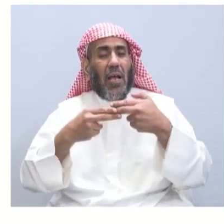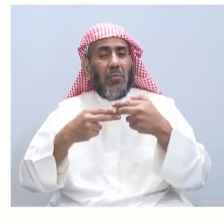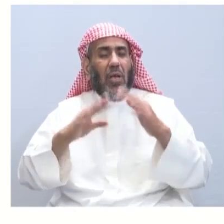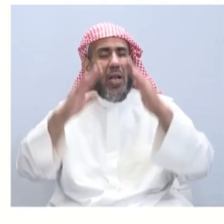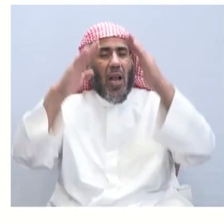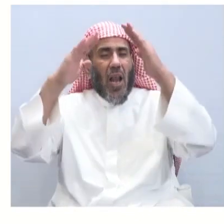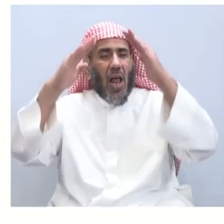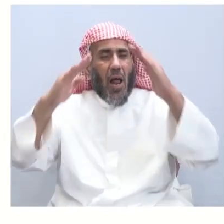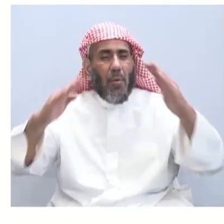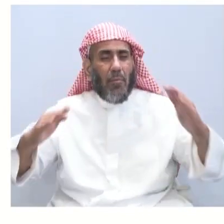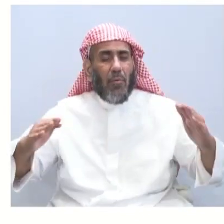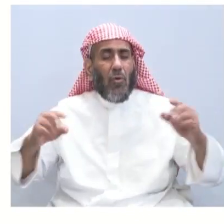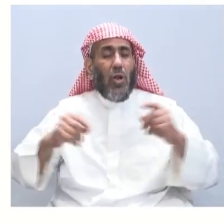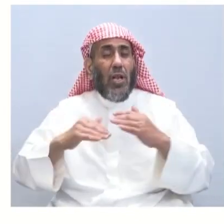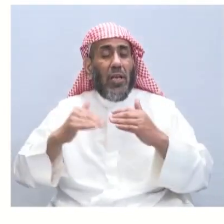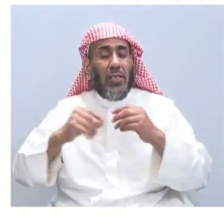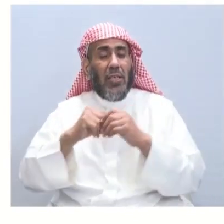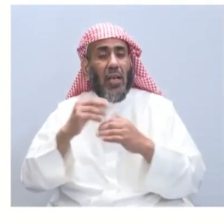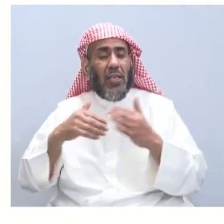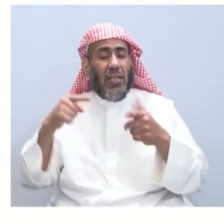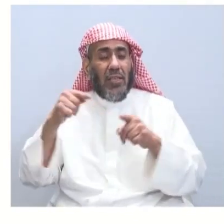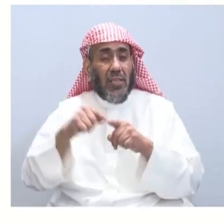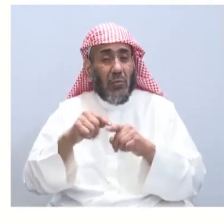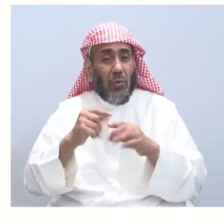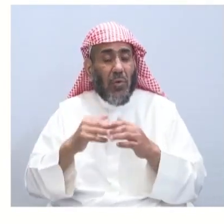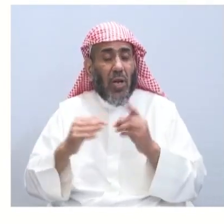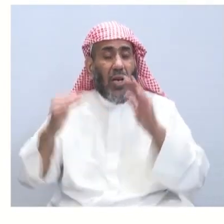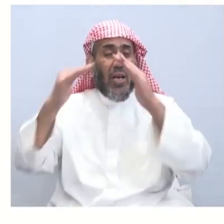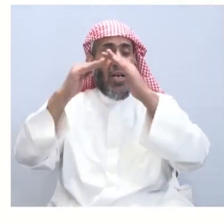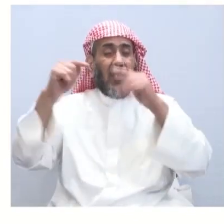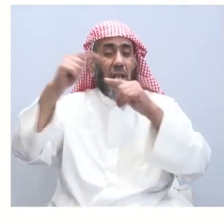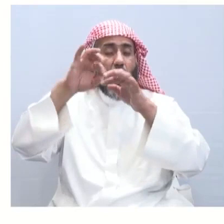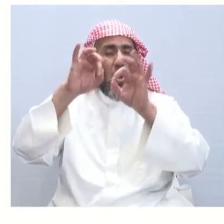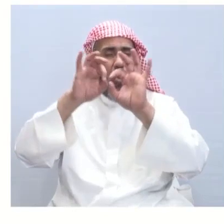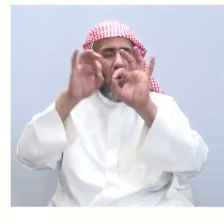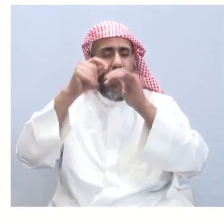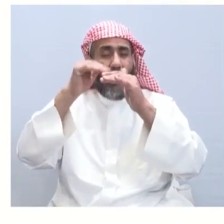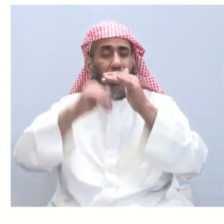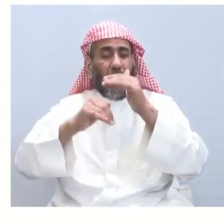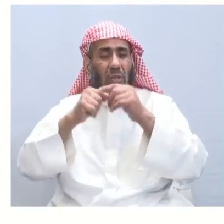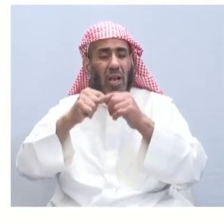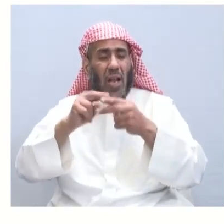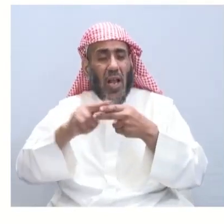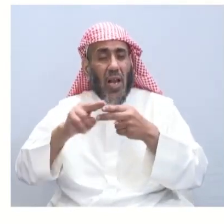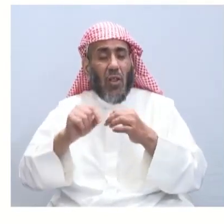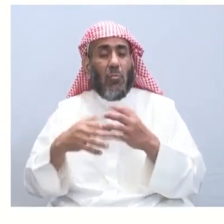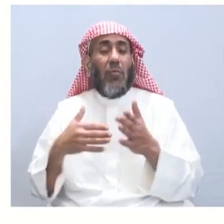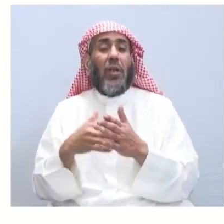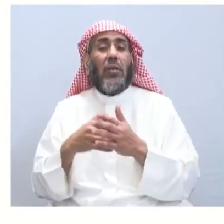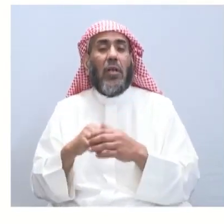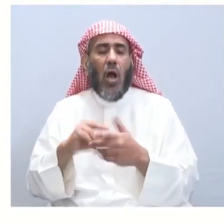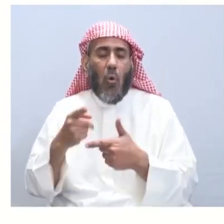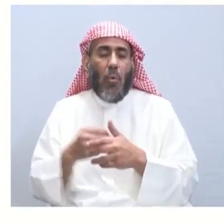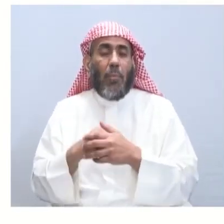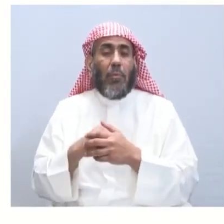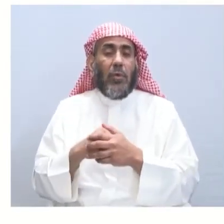كما عرفنا سابقا وان القصه مثلا بشكل هرمي حتى تصل الامور راس الهرم هو العقده ثم يسوق الكاتب فيه الحل ثم تصل النهايه او